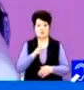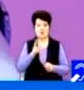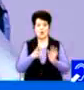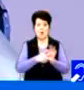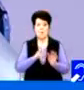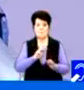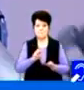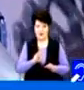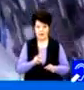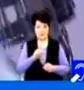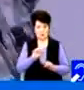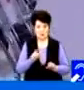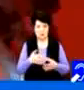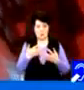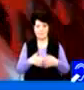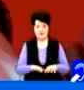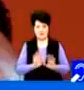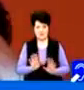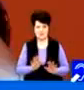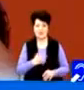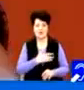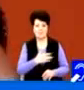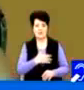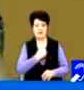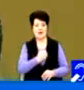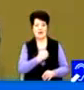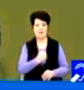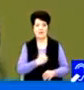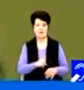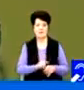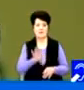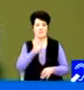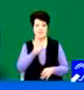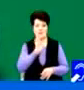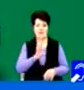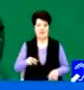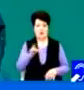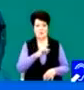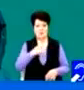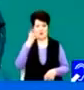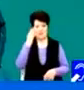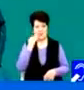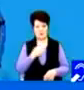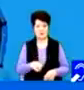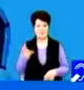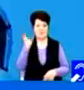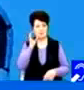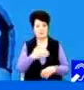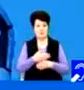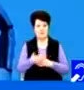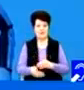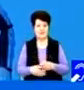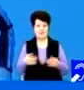dovada că nu este doar o mașinărie ci are o inimă care bate puternic pentru femeile din Republica Moldova îl ascultăm mai târziu